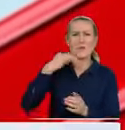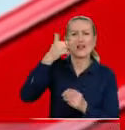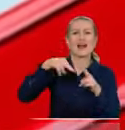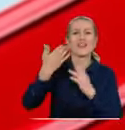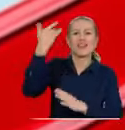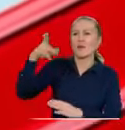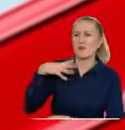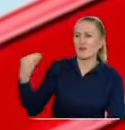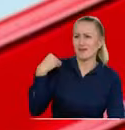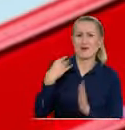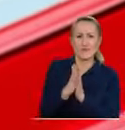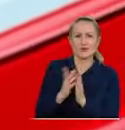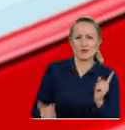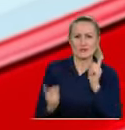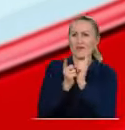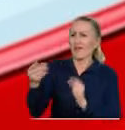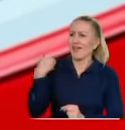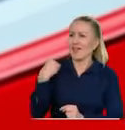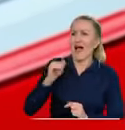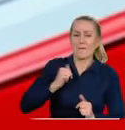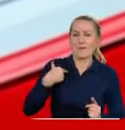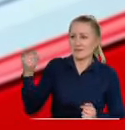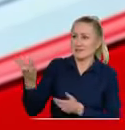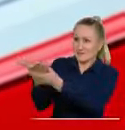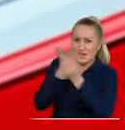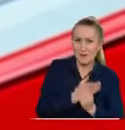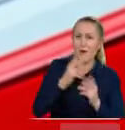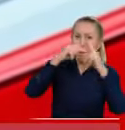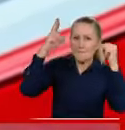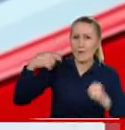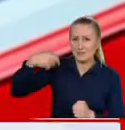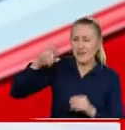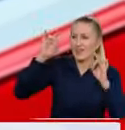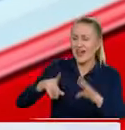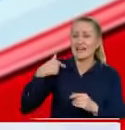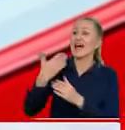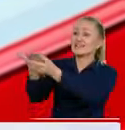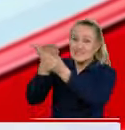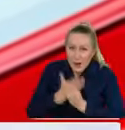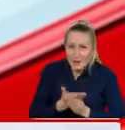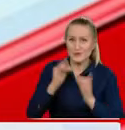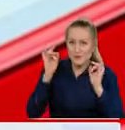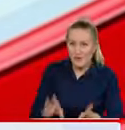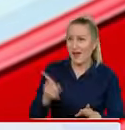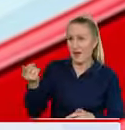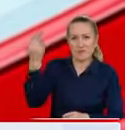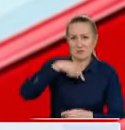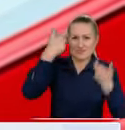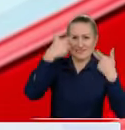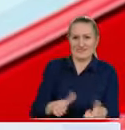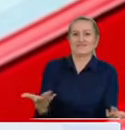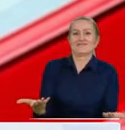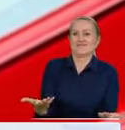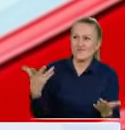spotkanie. Wzywał mnie pan o to, żebym pana zaprosił do Pałacu Prezydenckiego przez media. Zaprosiłem pana, a pan nie przyszedł. No